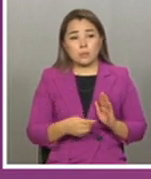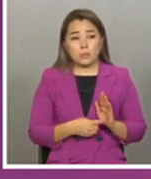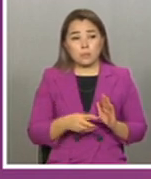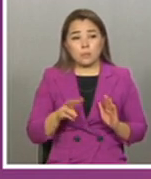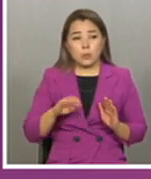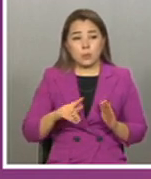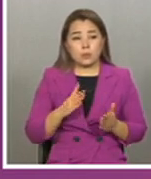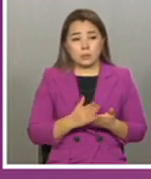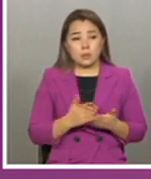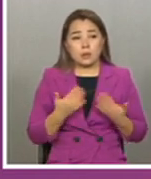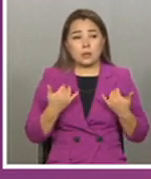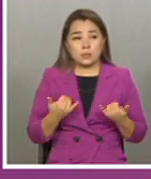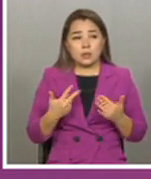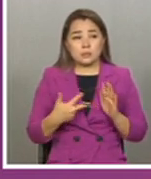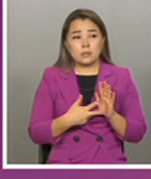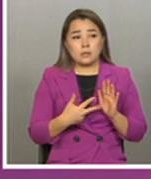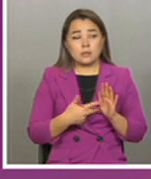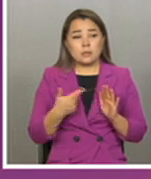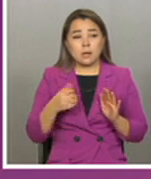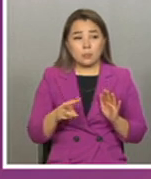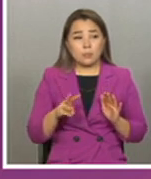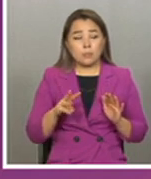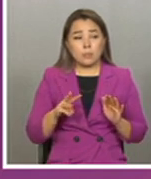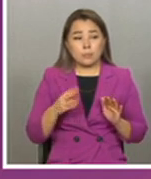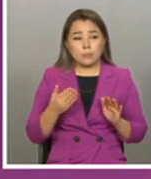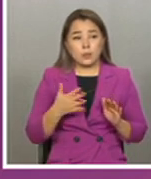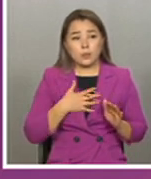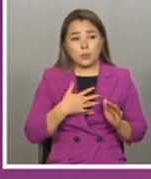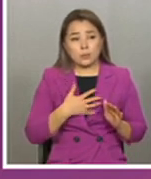тең, яғни 8 грамм оттектің зат мөлшері